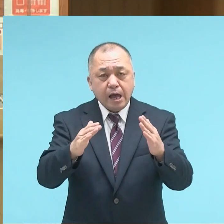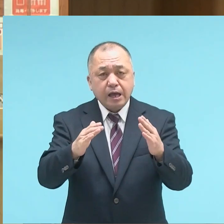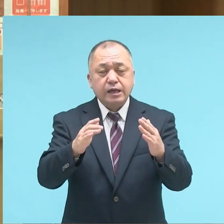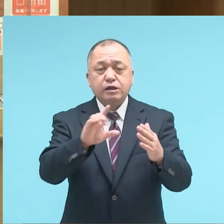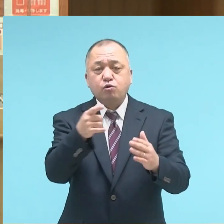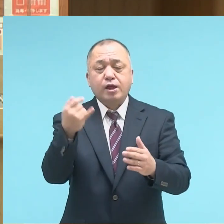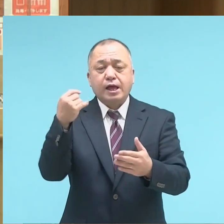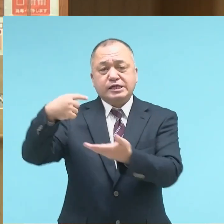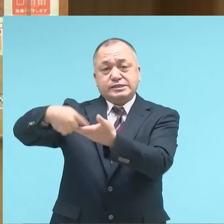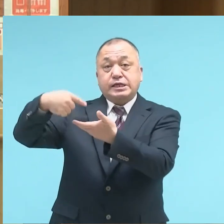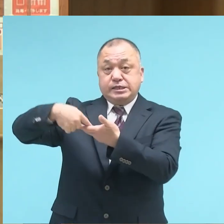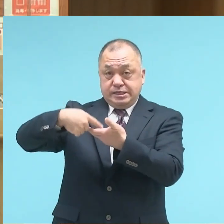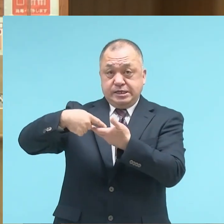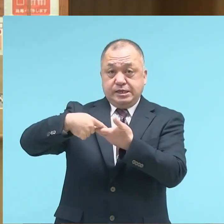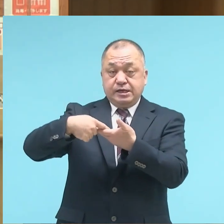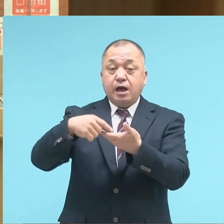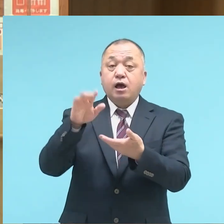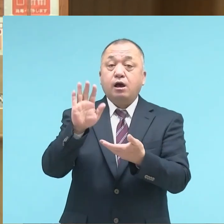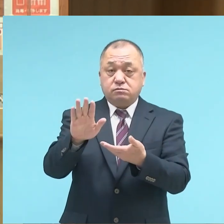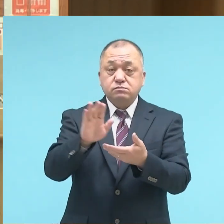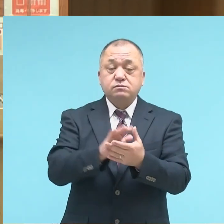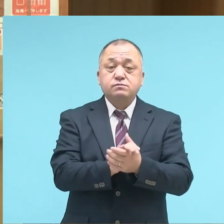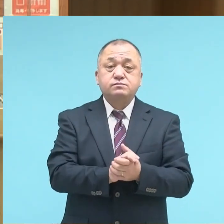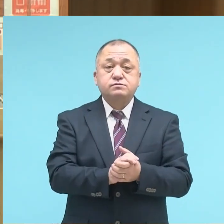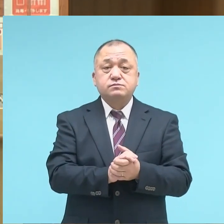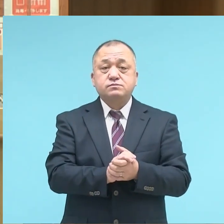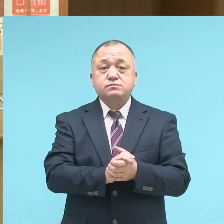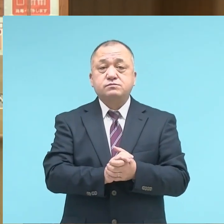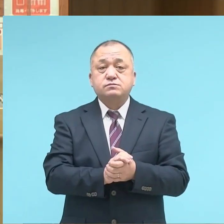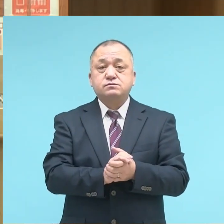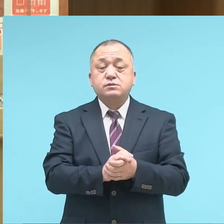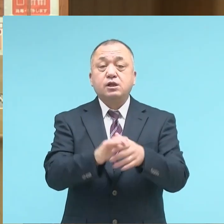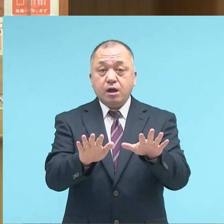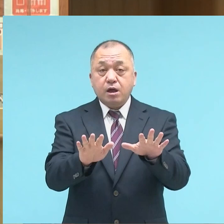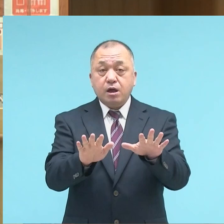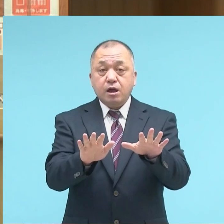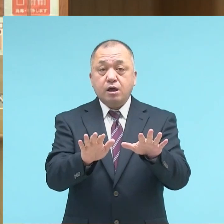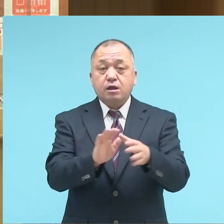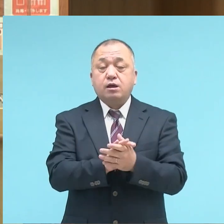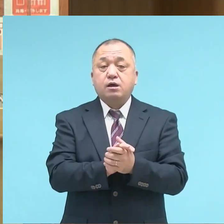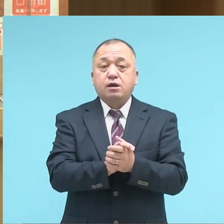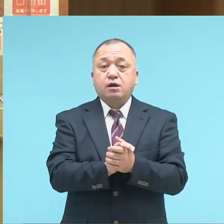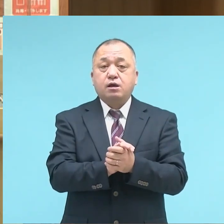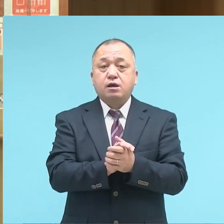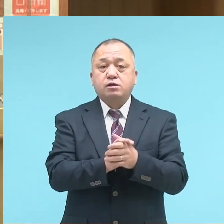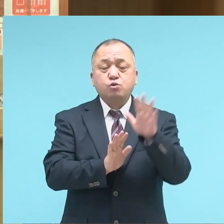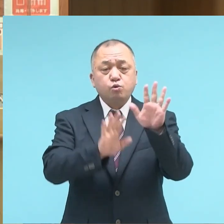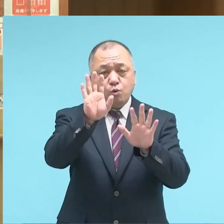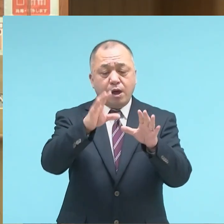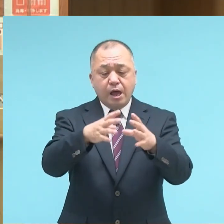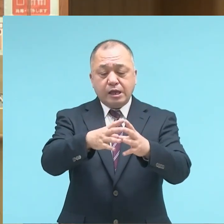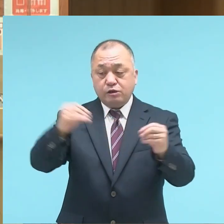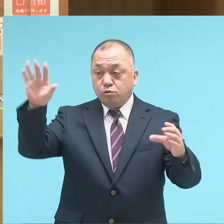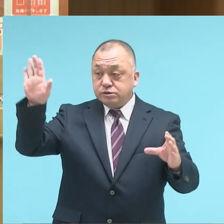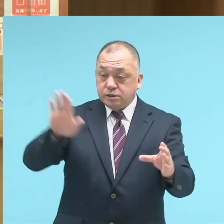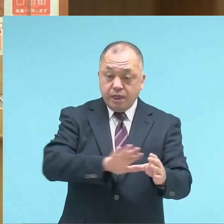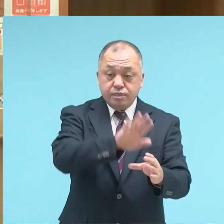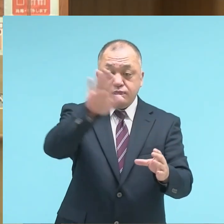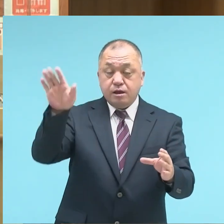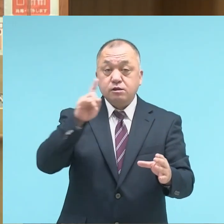ですね、さまざまな指摘をされてますけれども、今の状況を日本全体で見ても